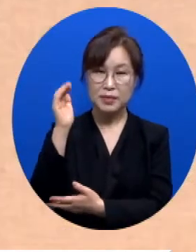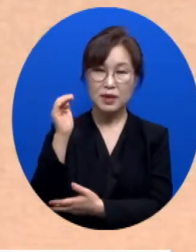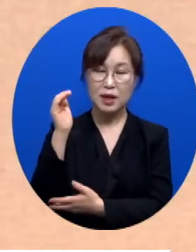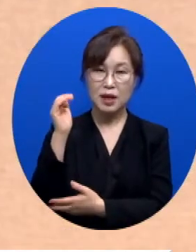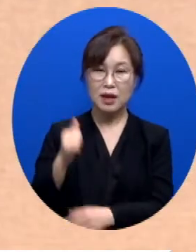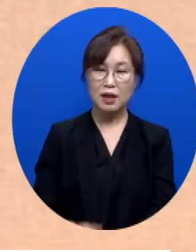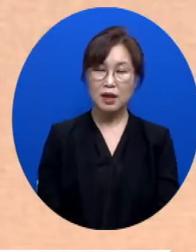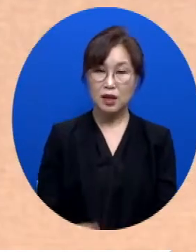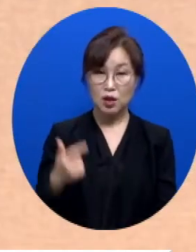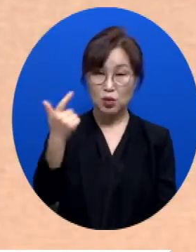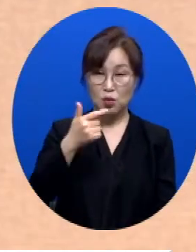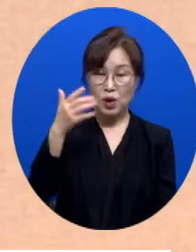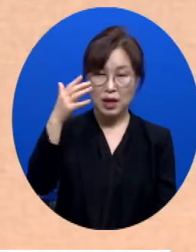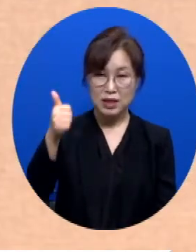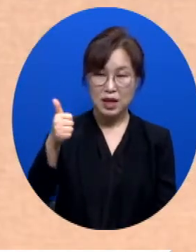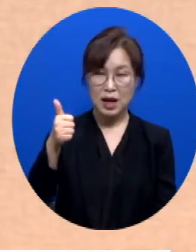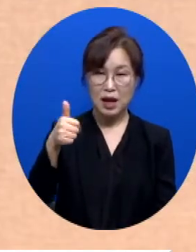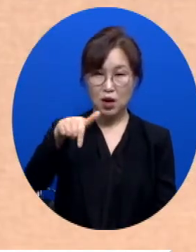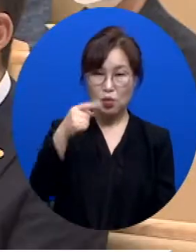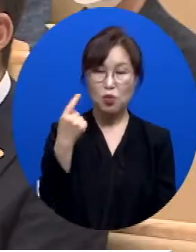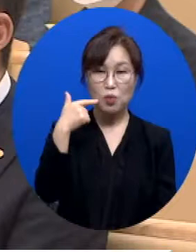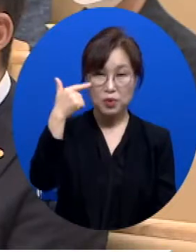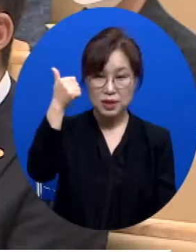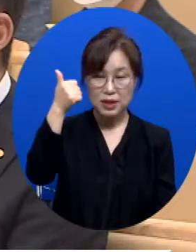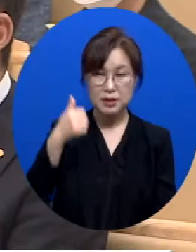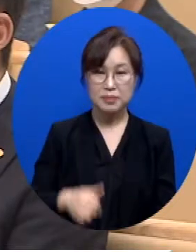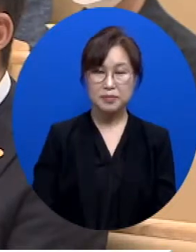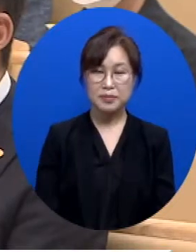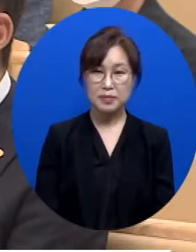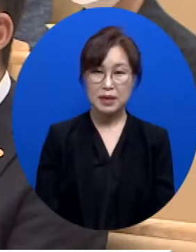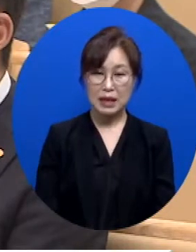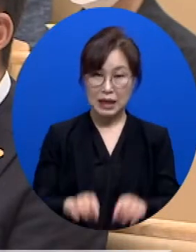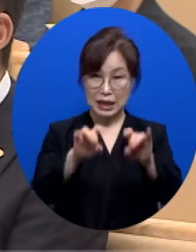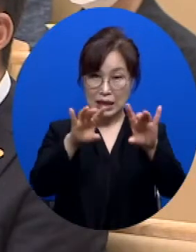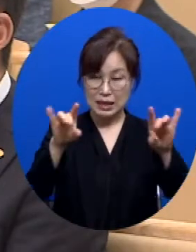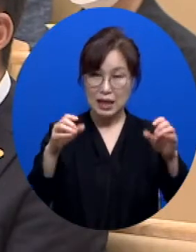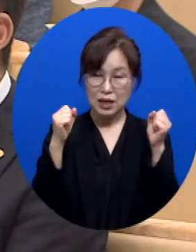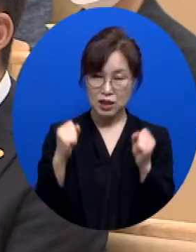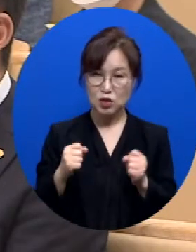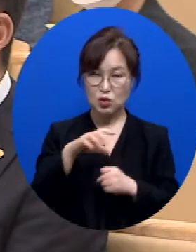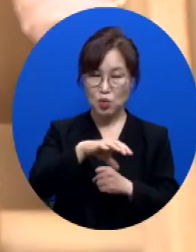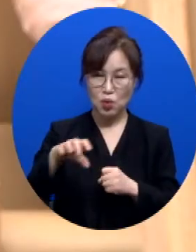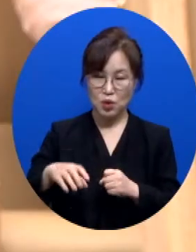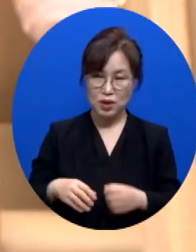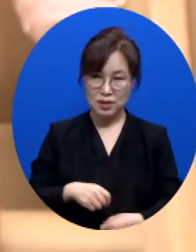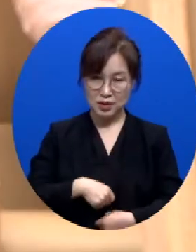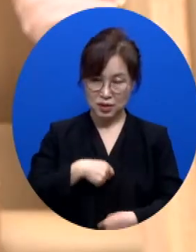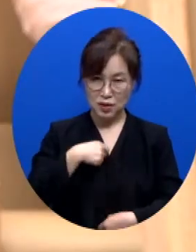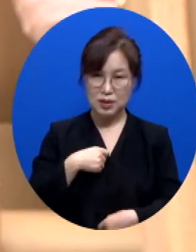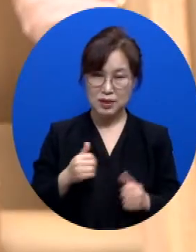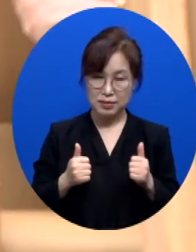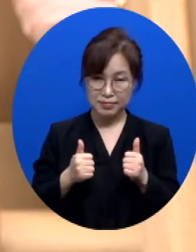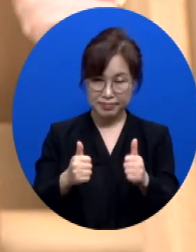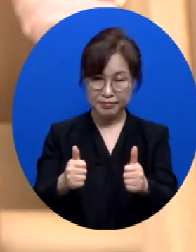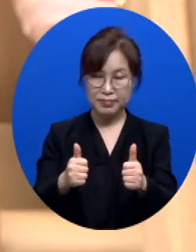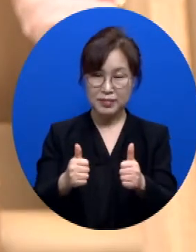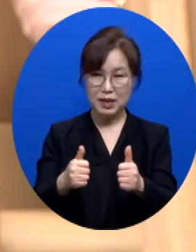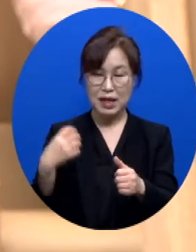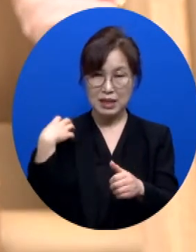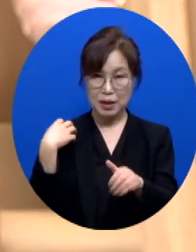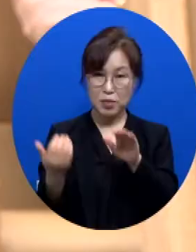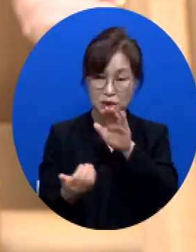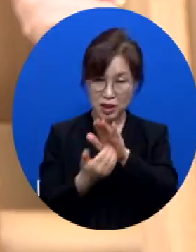경안노회 노회장 광염교회 고성진 목사는 각자의 자리에서 성실과 정직으로 본질적인 사명을